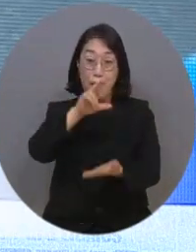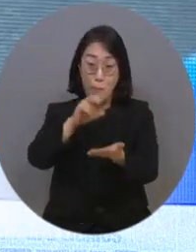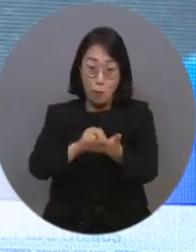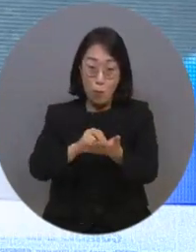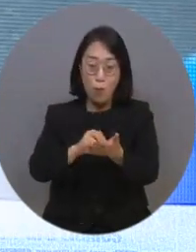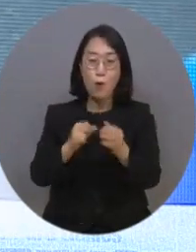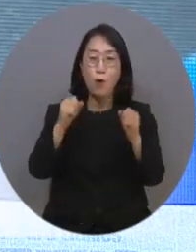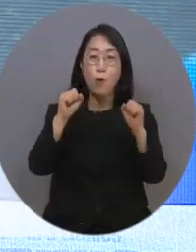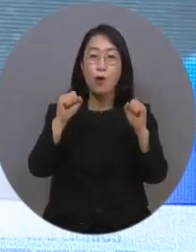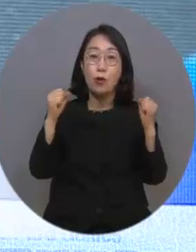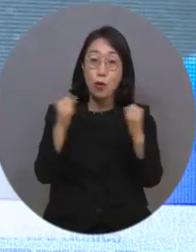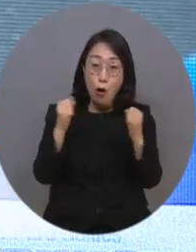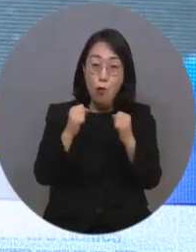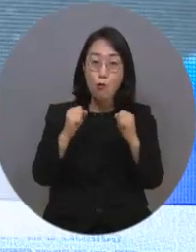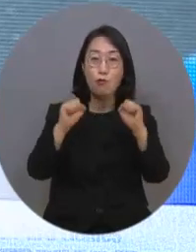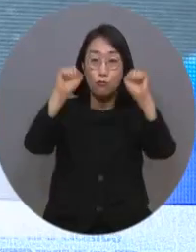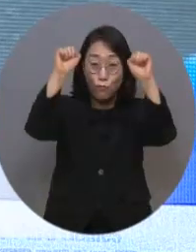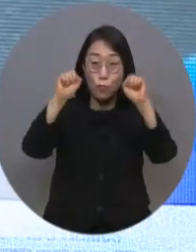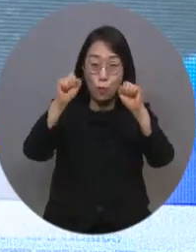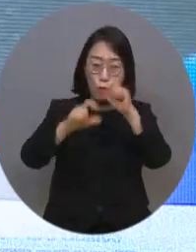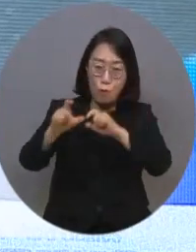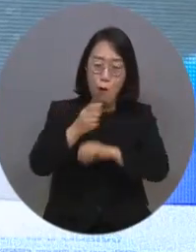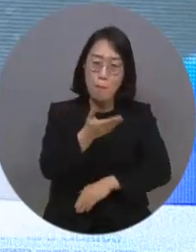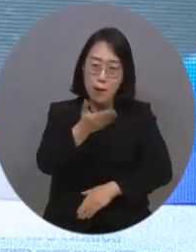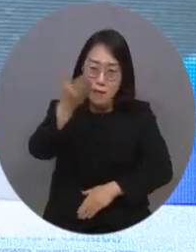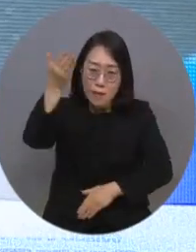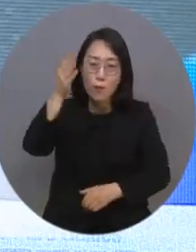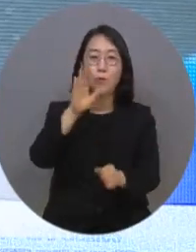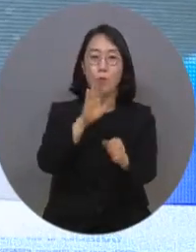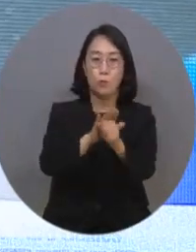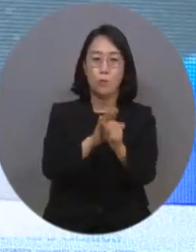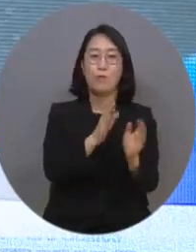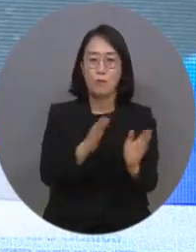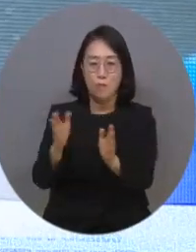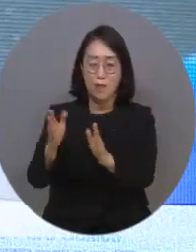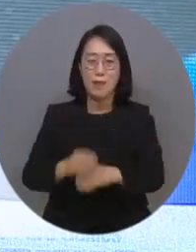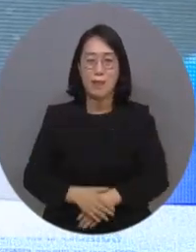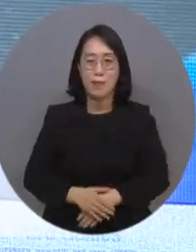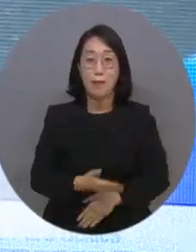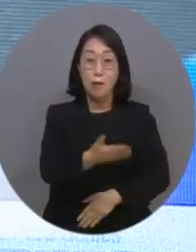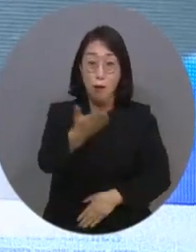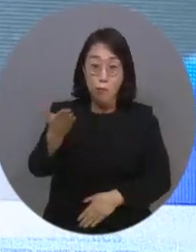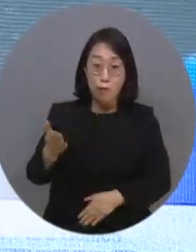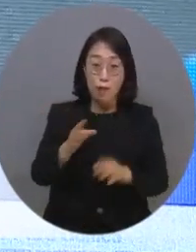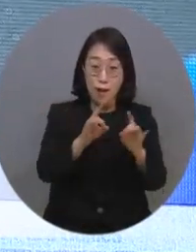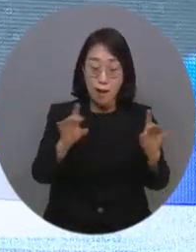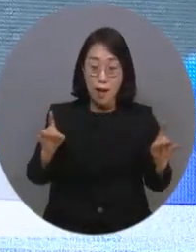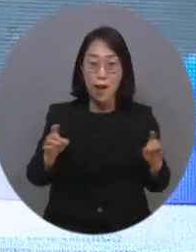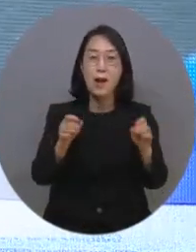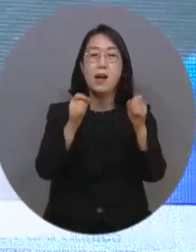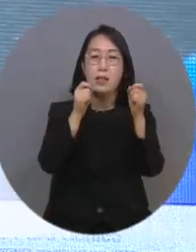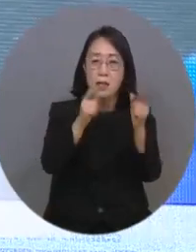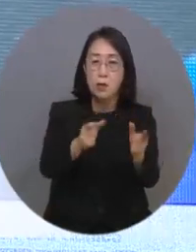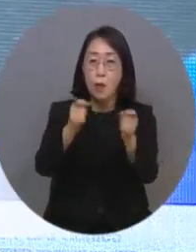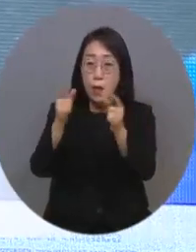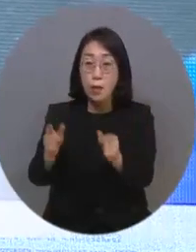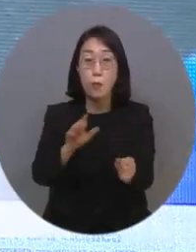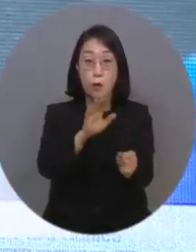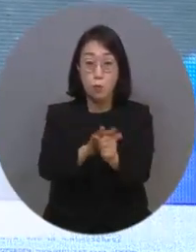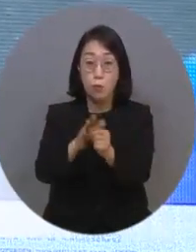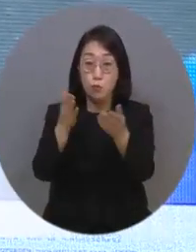동계 스포츠의 더 높은 도약을 준비하고 있습니다. 선수들에게 다양한 기회를